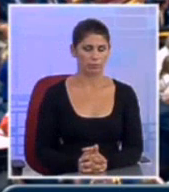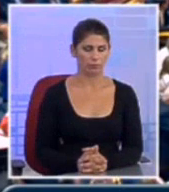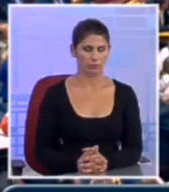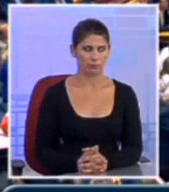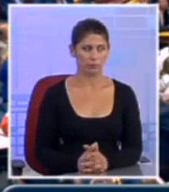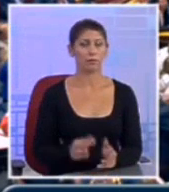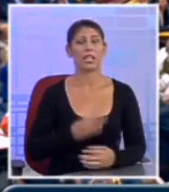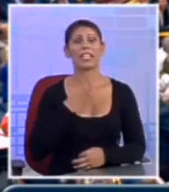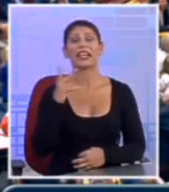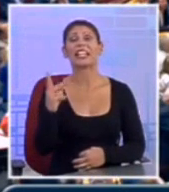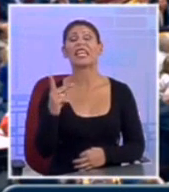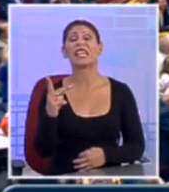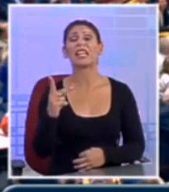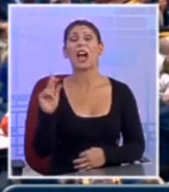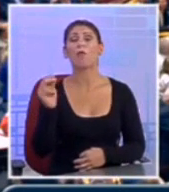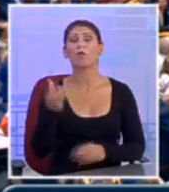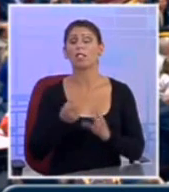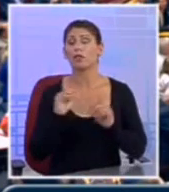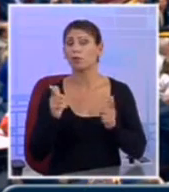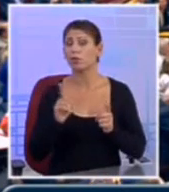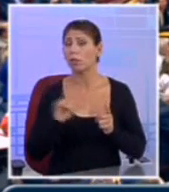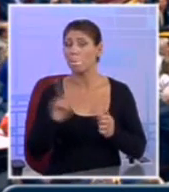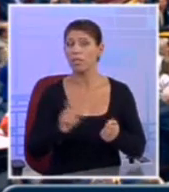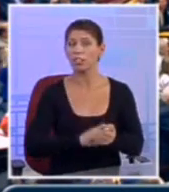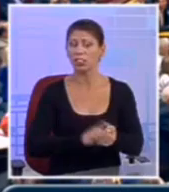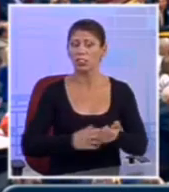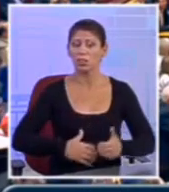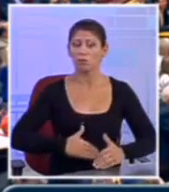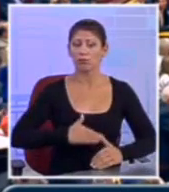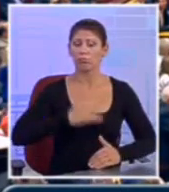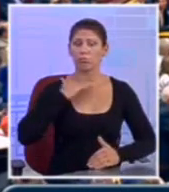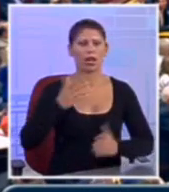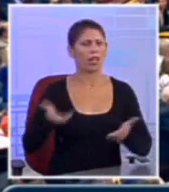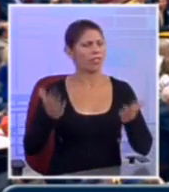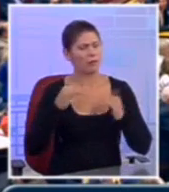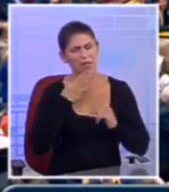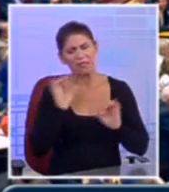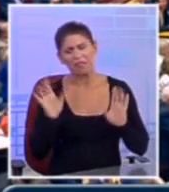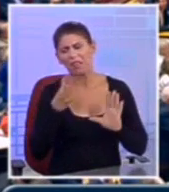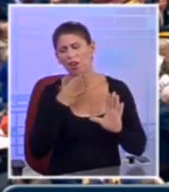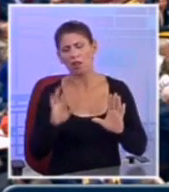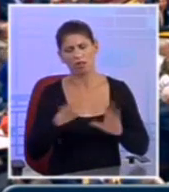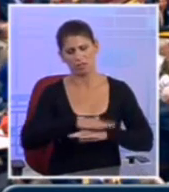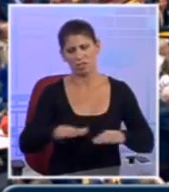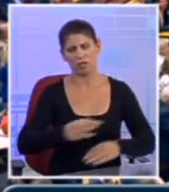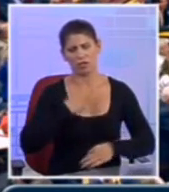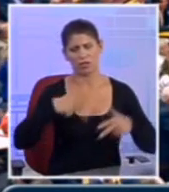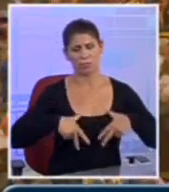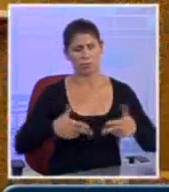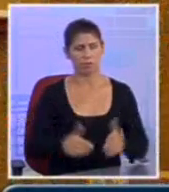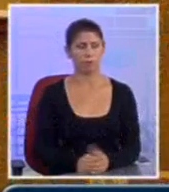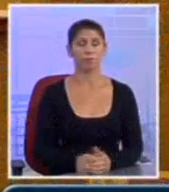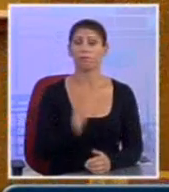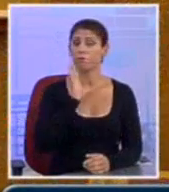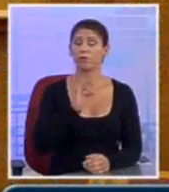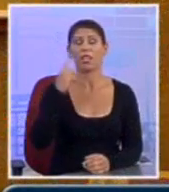Κύριε Κικίλια. Μάλιστα. Μην εξοργίζεστε. Δεν υπάρχει κανένας λόγος. Κλείστε, κύριε Υπουργέ. Ειλικρινώς δεν